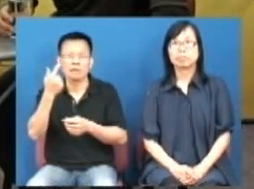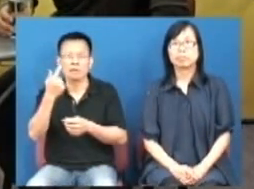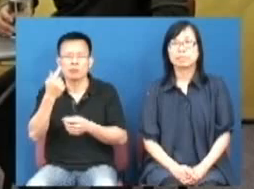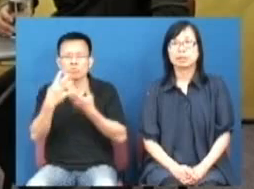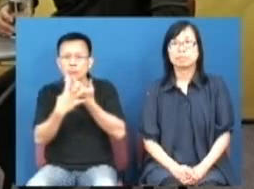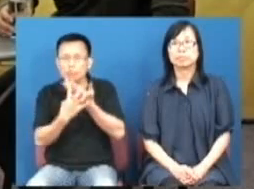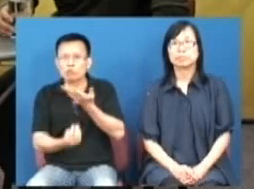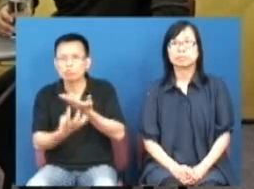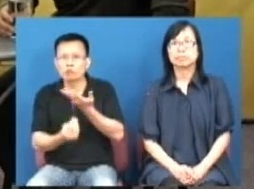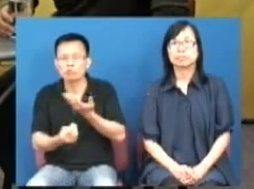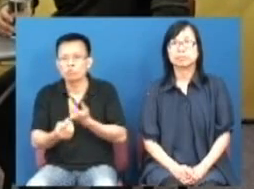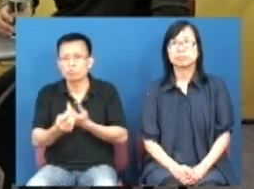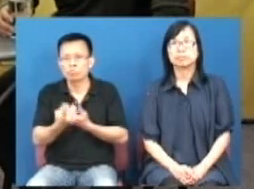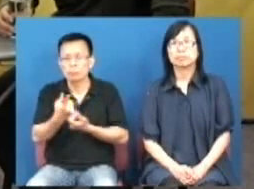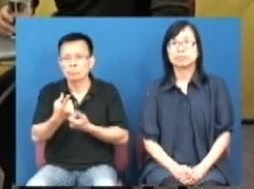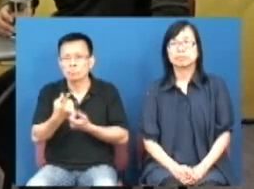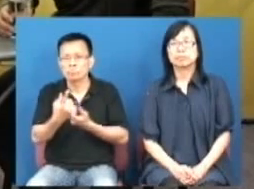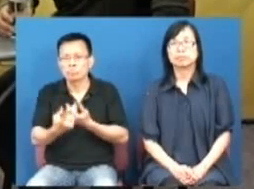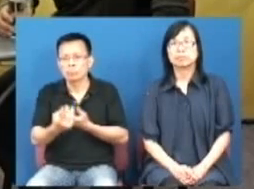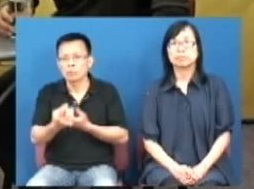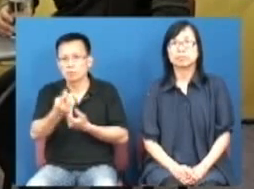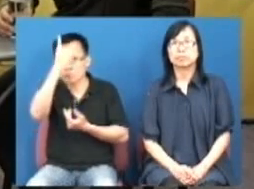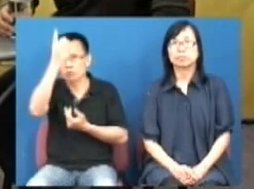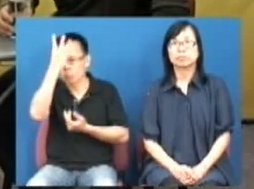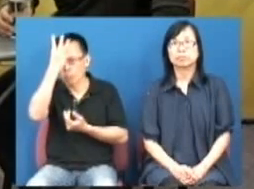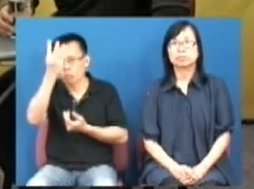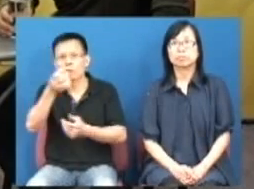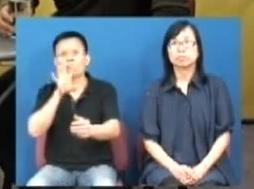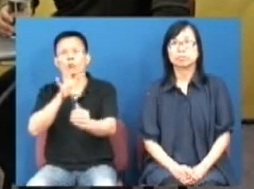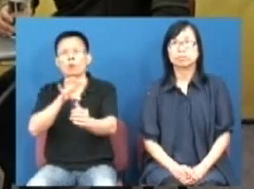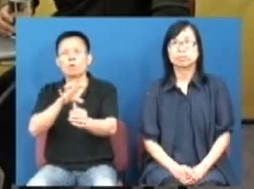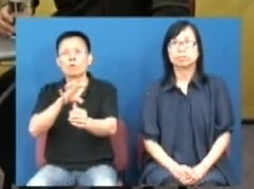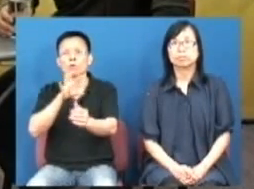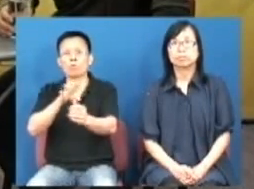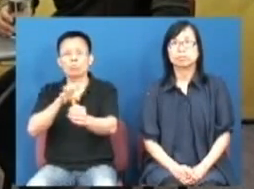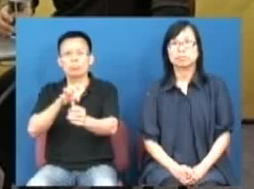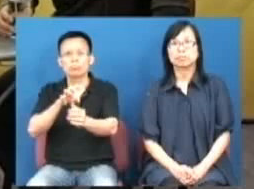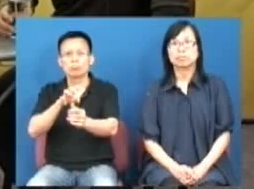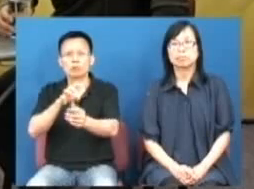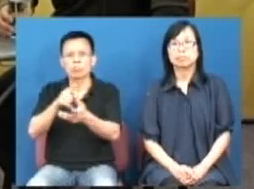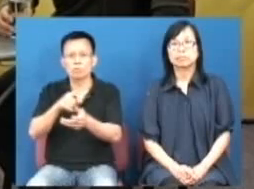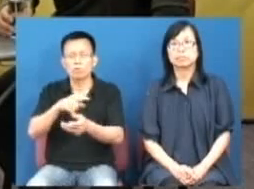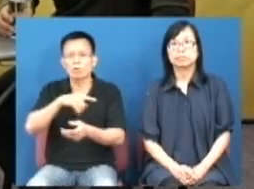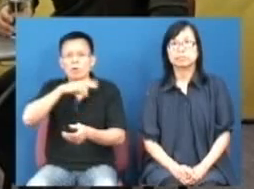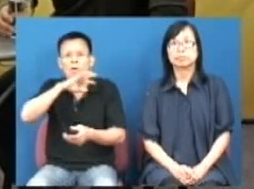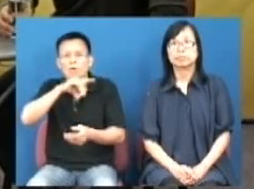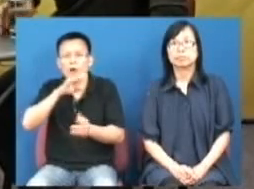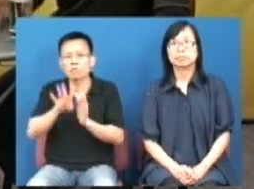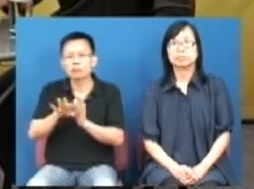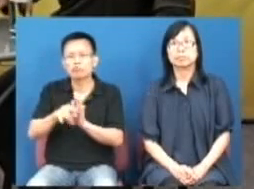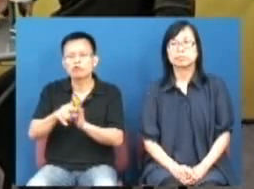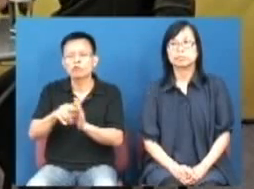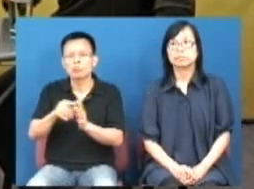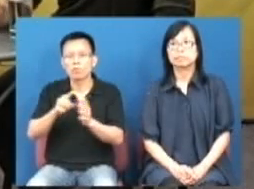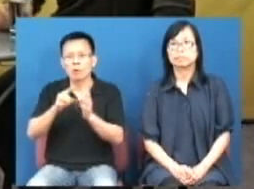嘅時候，嗰、那個乜嘢天王都係話：，咪、哎、告你，不誠實使用電腦咯。嗱、啊，好